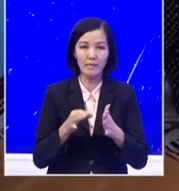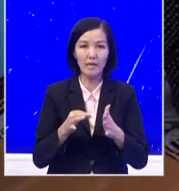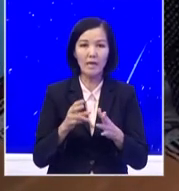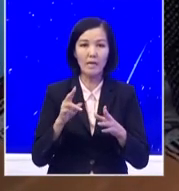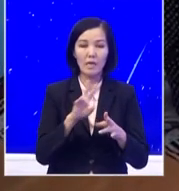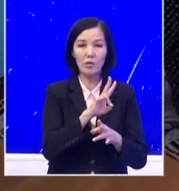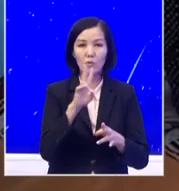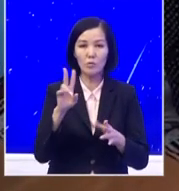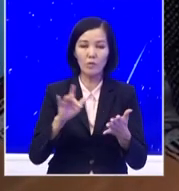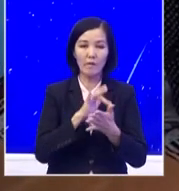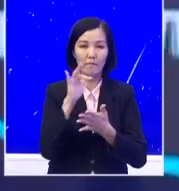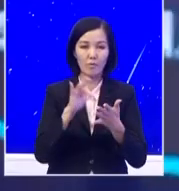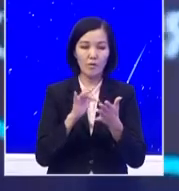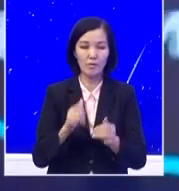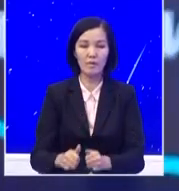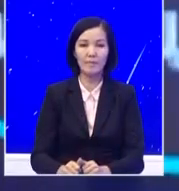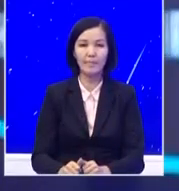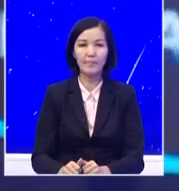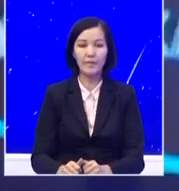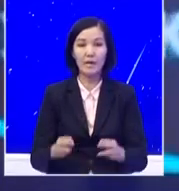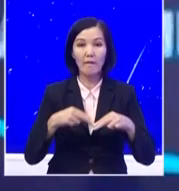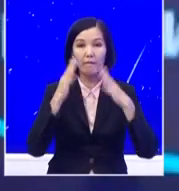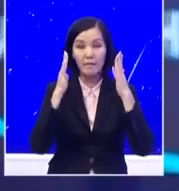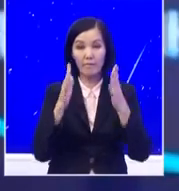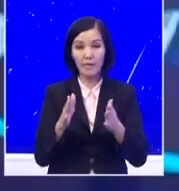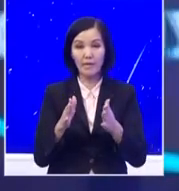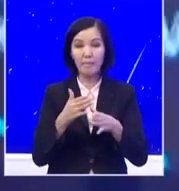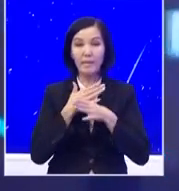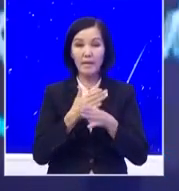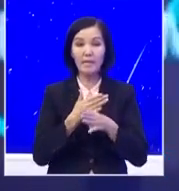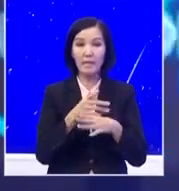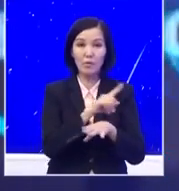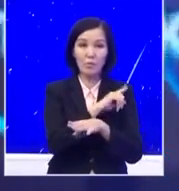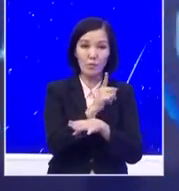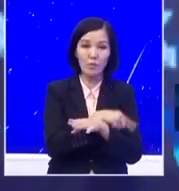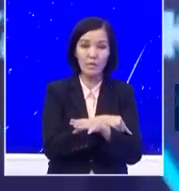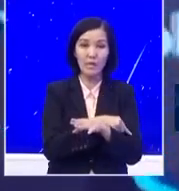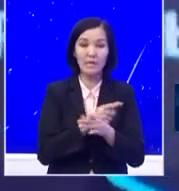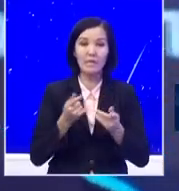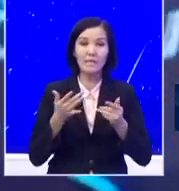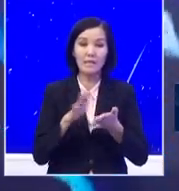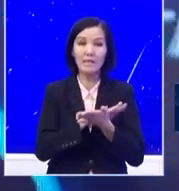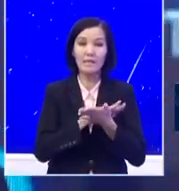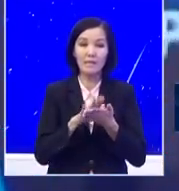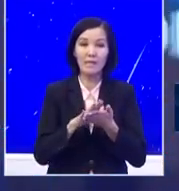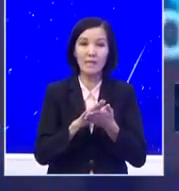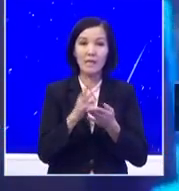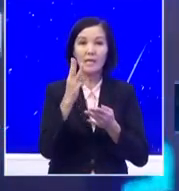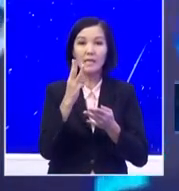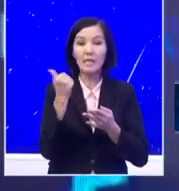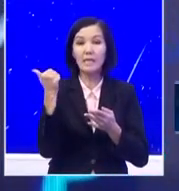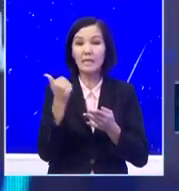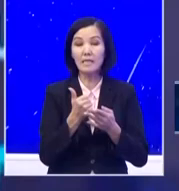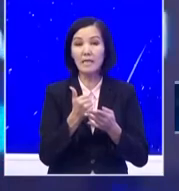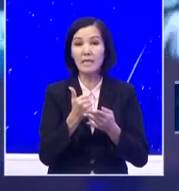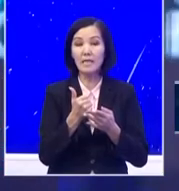областях и в столице. Обратите внимание, благодаря усилению санитарных требований за последние 3 с лишним недели